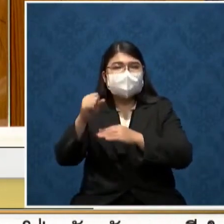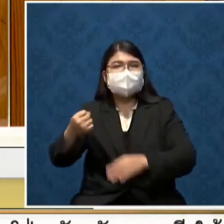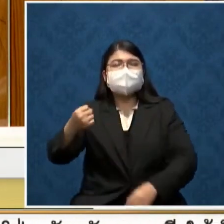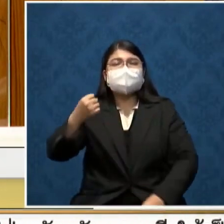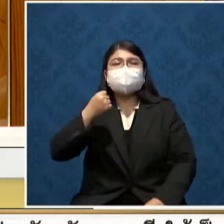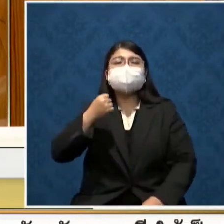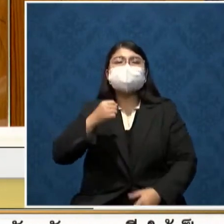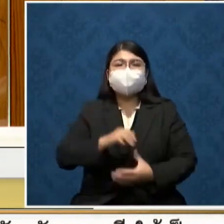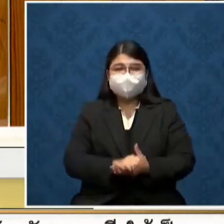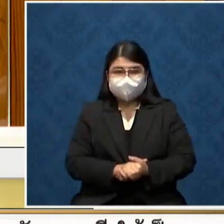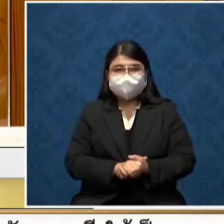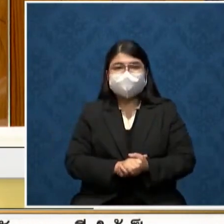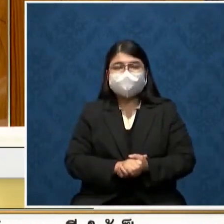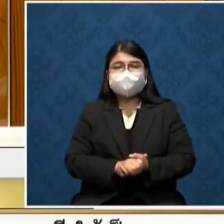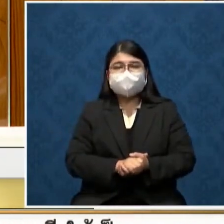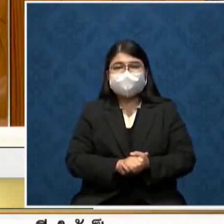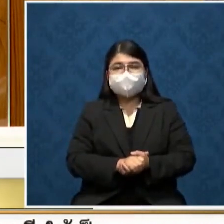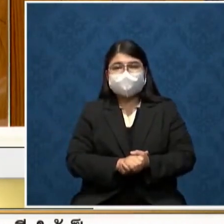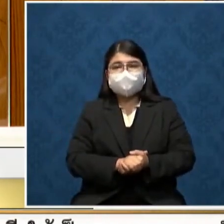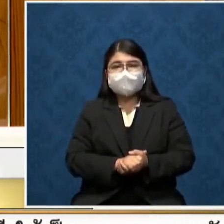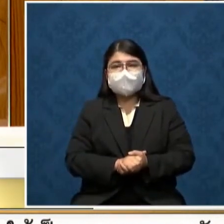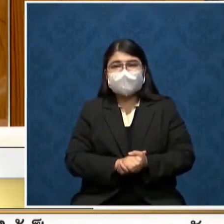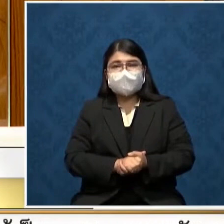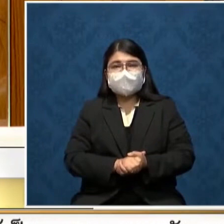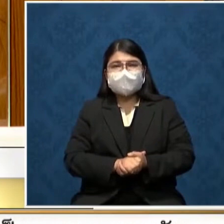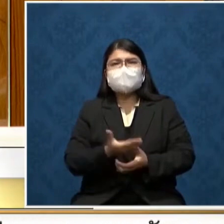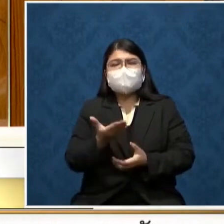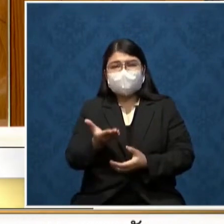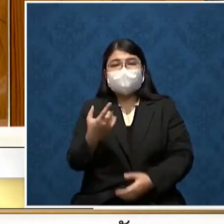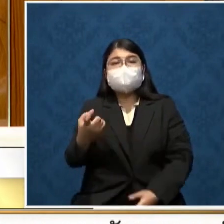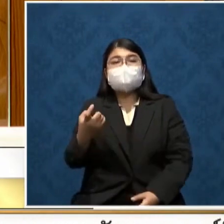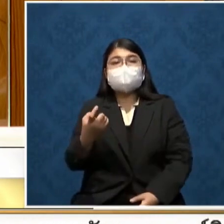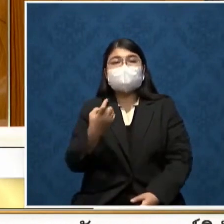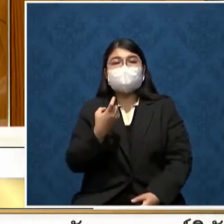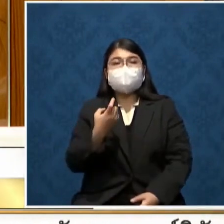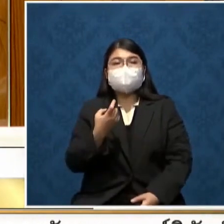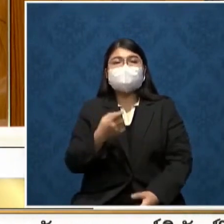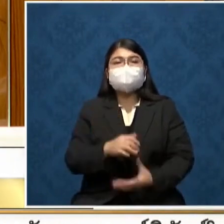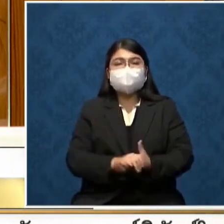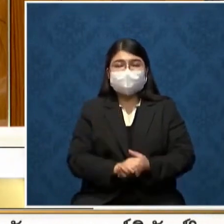งนะครับแน่นอนที่สุดครับตามที่ท่านถามมาว่